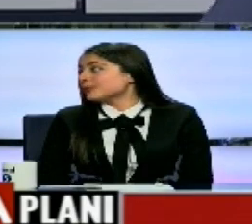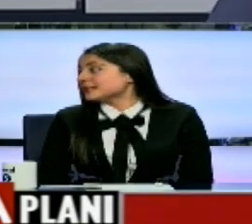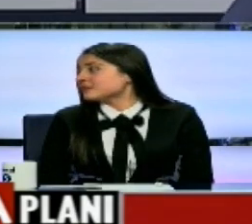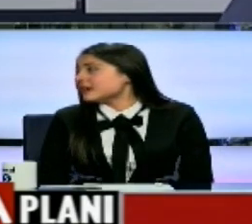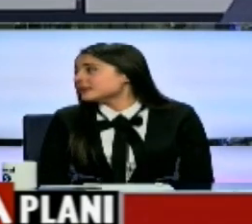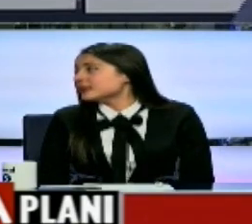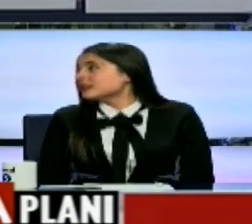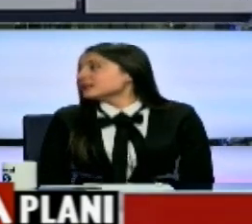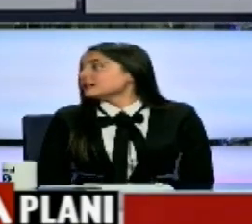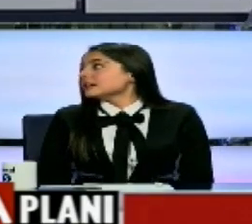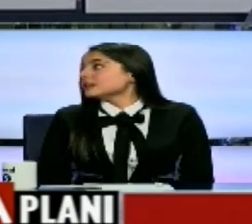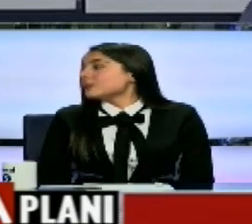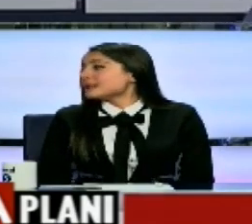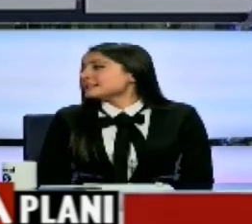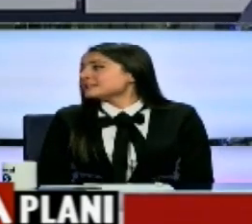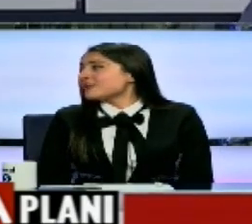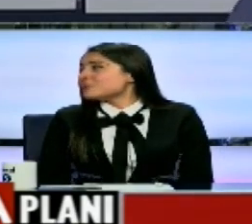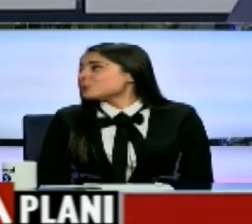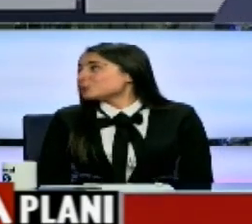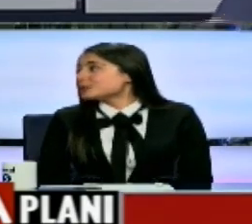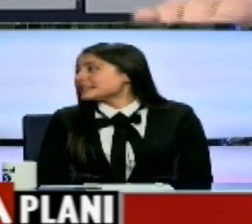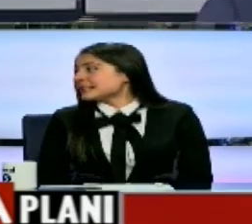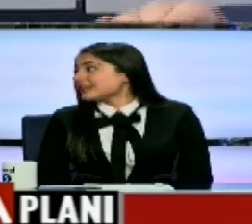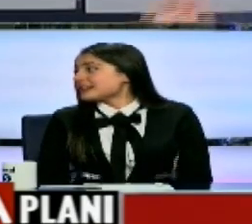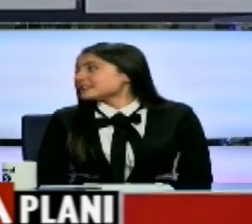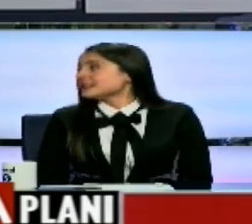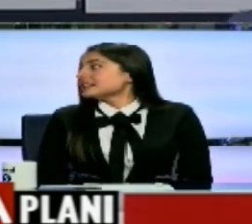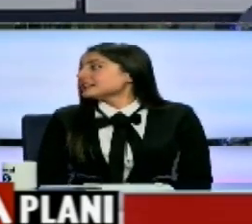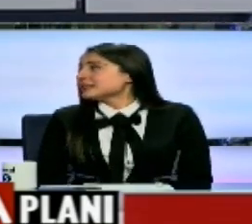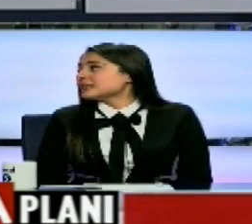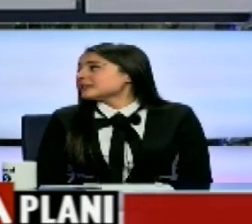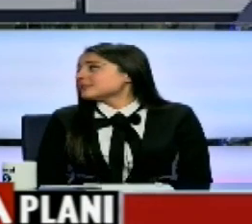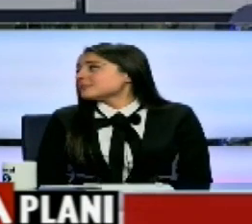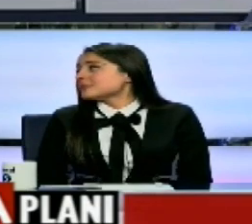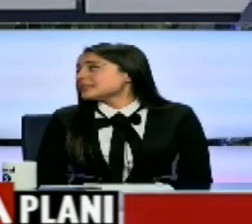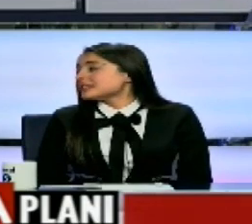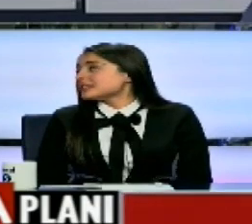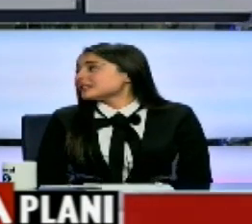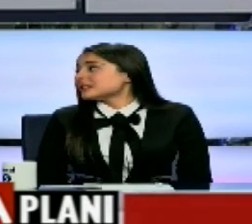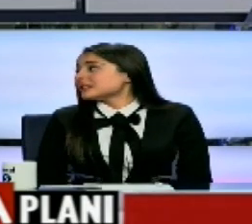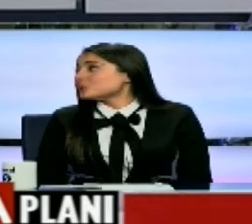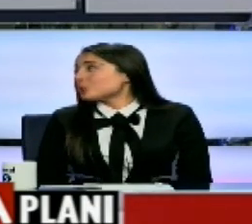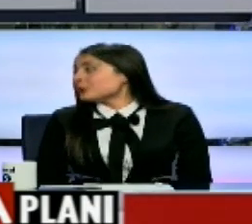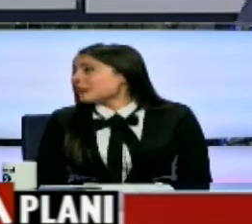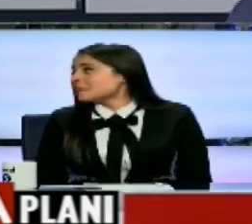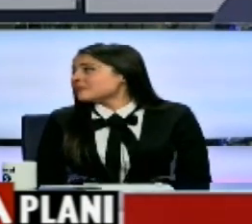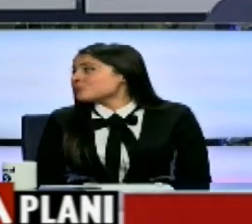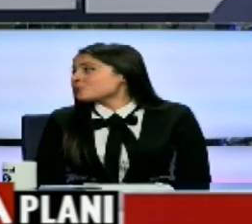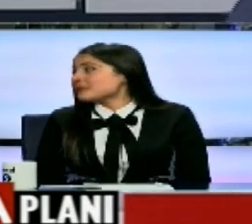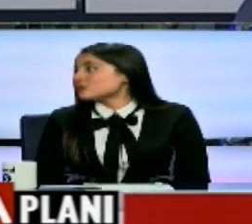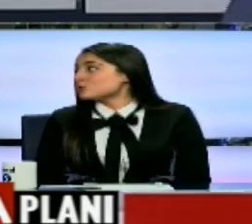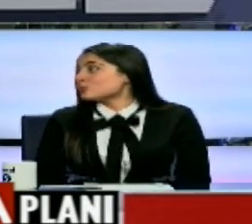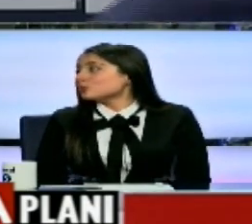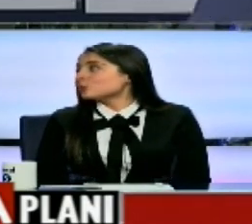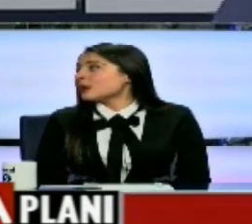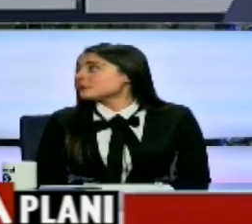bir yeri var. Partinin vermiş olduğu destekler bizler için çok önemli ve çok